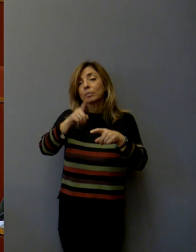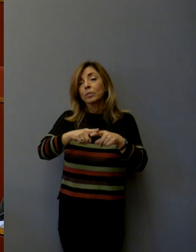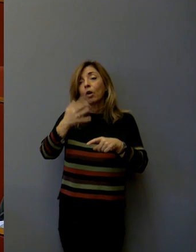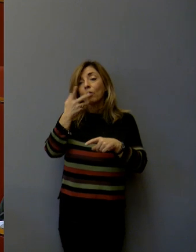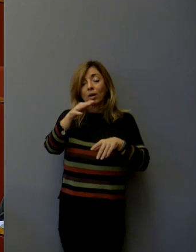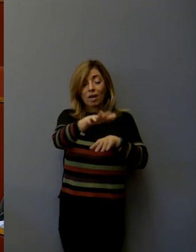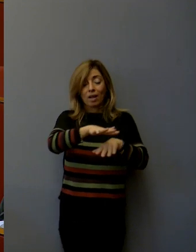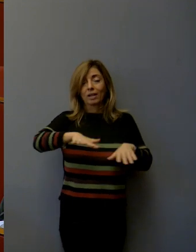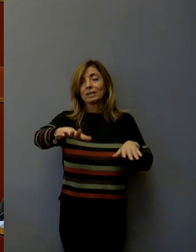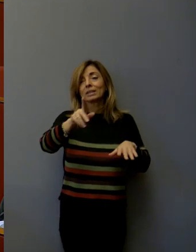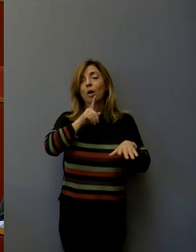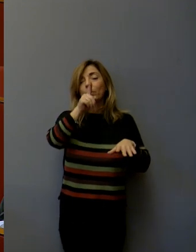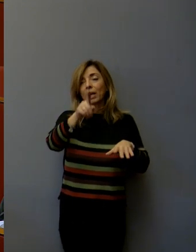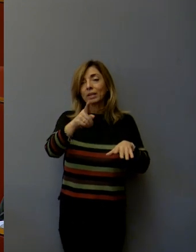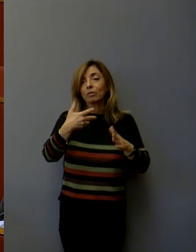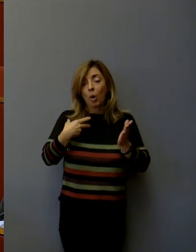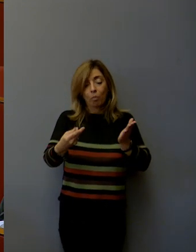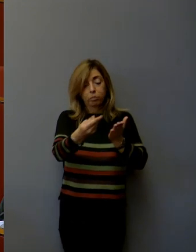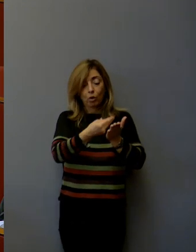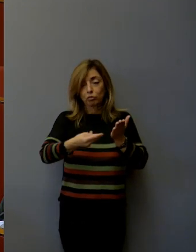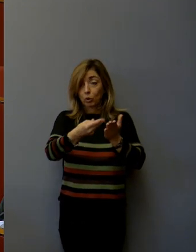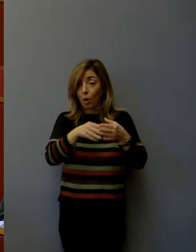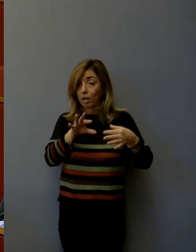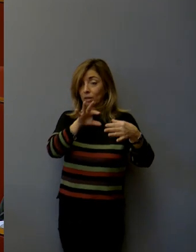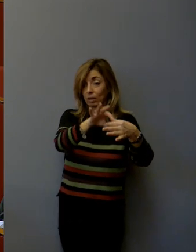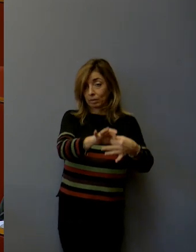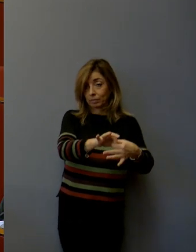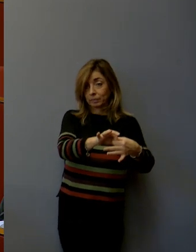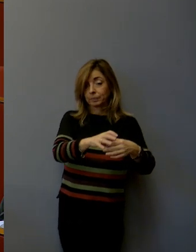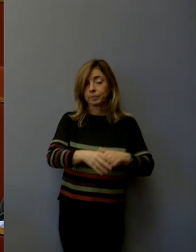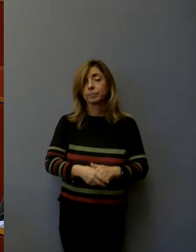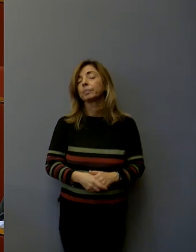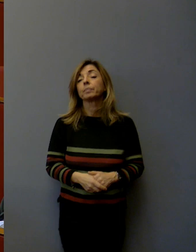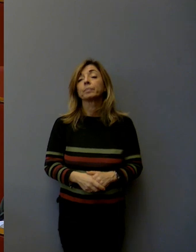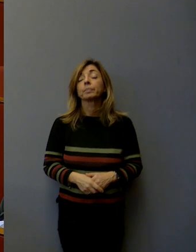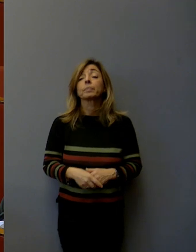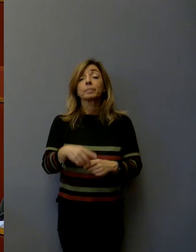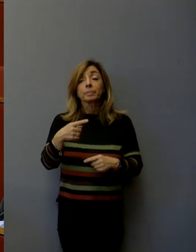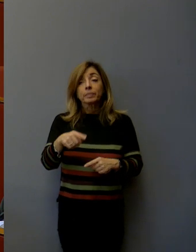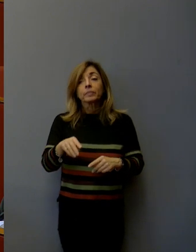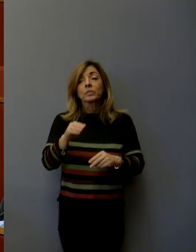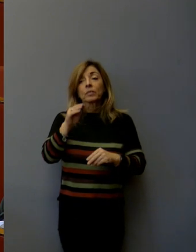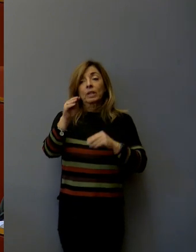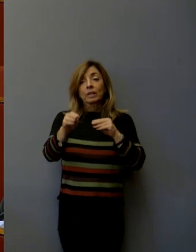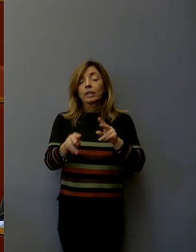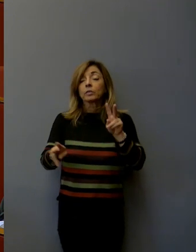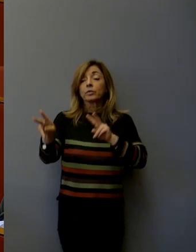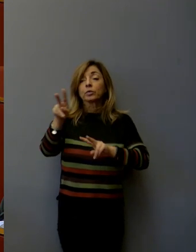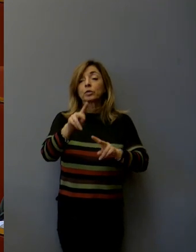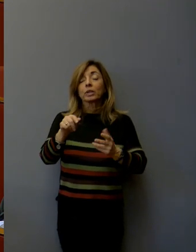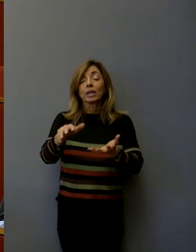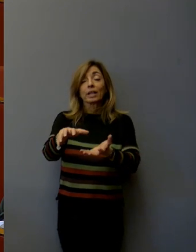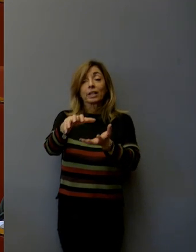Sampierdarena Quindi io trovo che sia necessario pensare anche a questo quindi quello che chiedo a di reperire le risorse